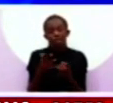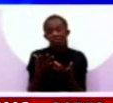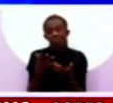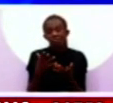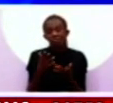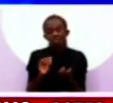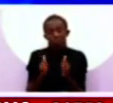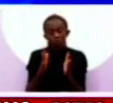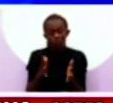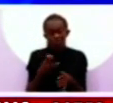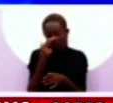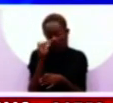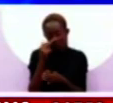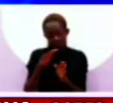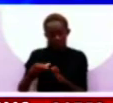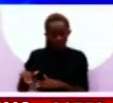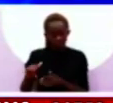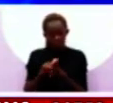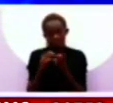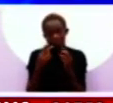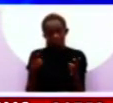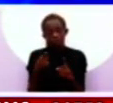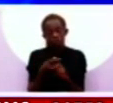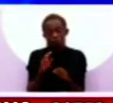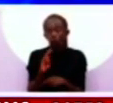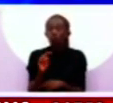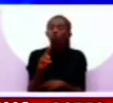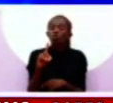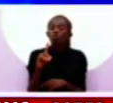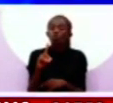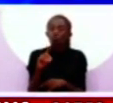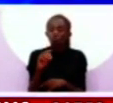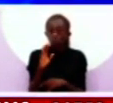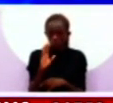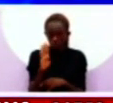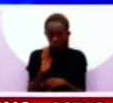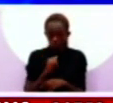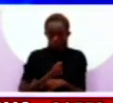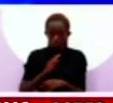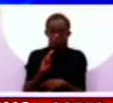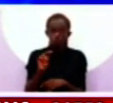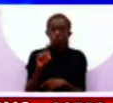haya tuch na hi mami kutoka butla sasa tue